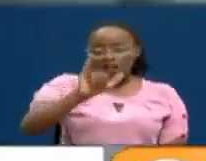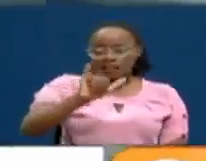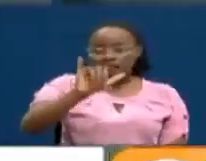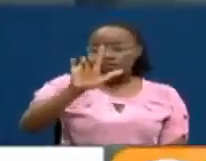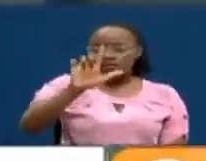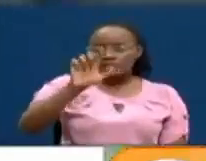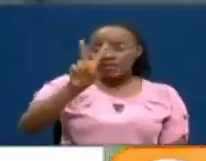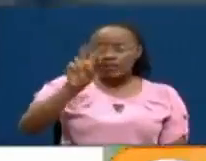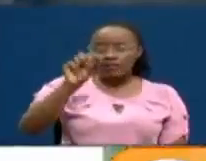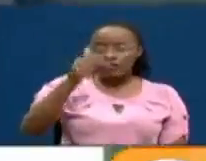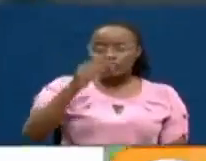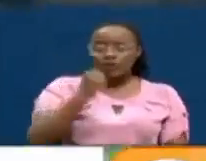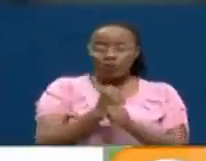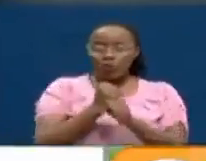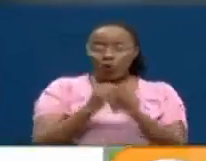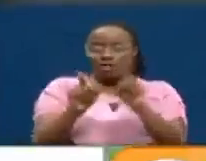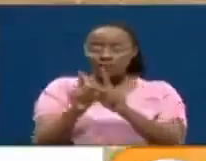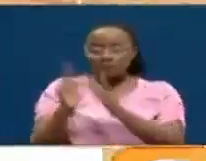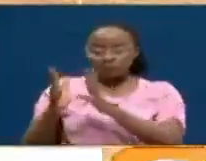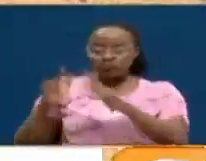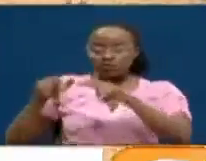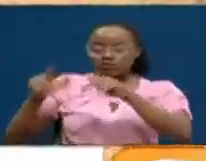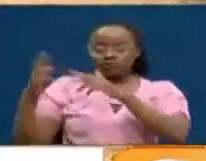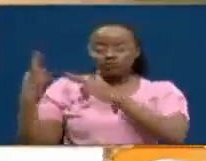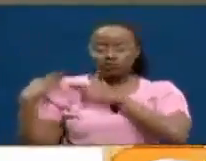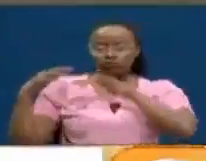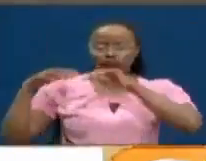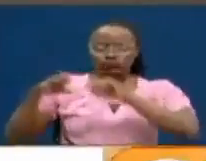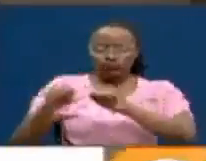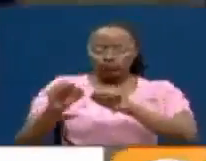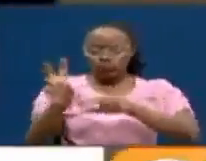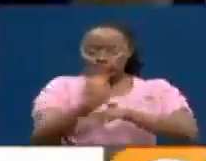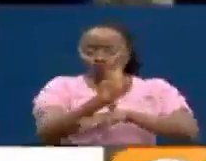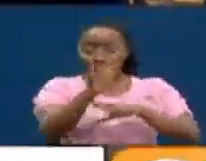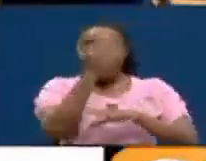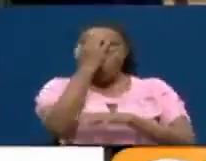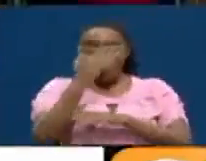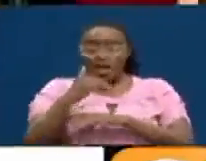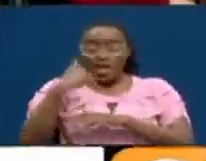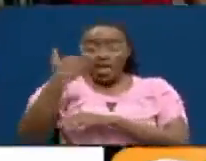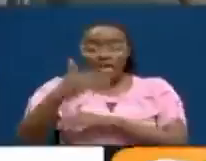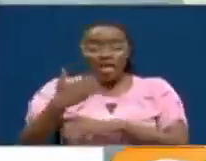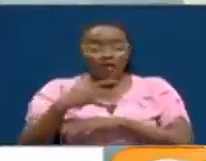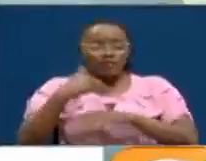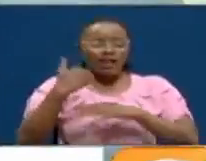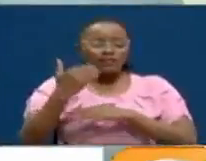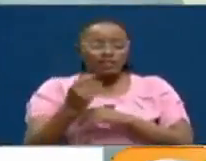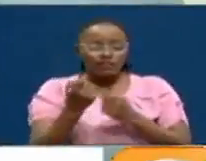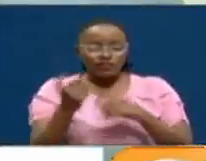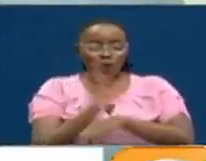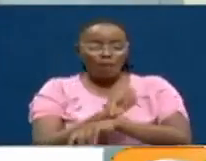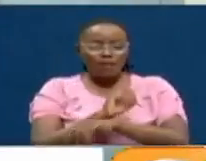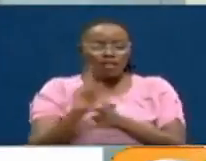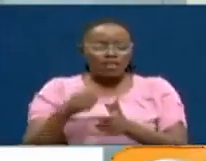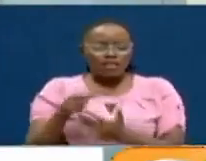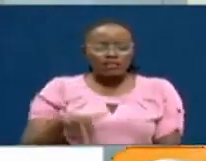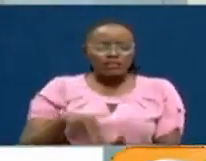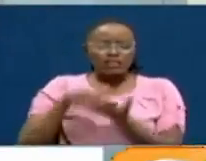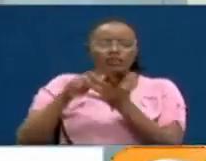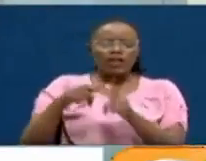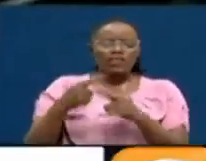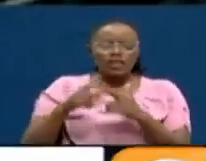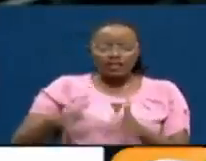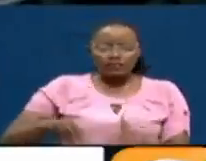anayefanya kazi kama mlinzi anashika doria, lakini cha kushangaza ni kuwa kila baada ya dakika kadhaa anasimama na kutoa